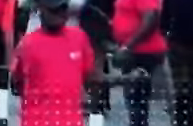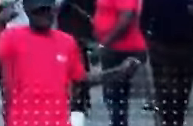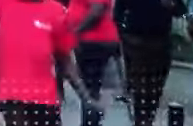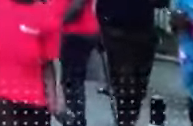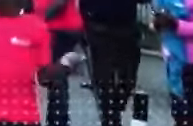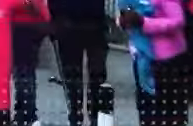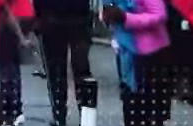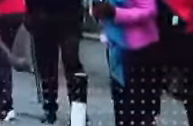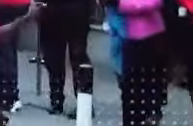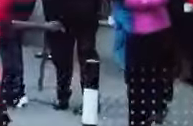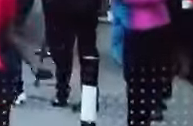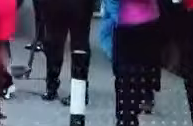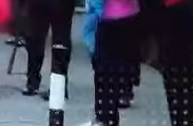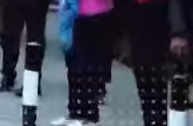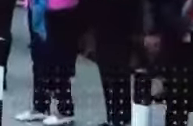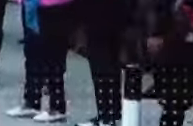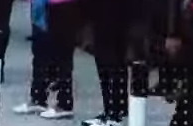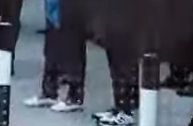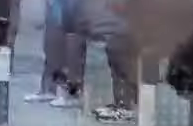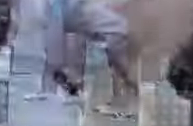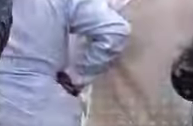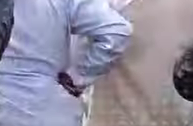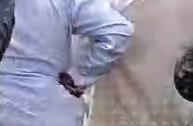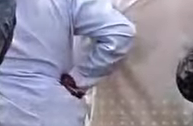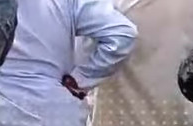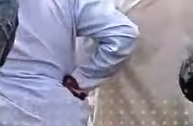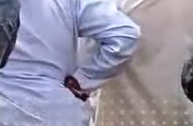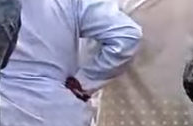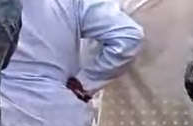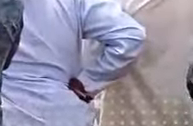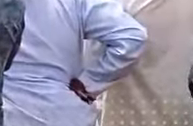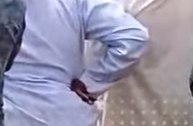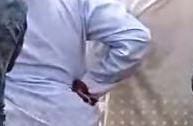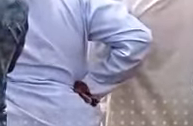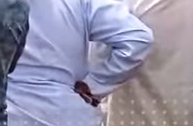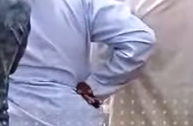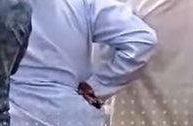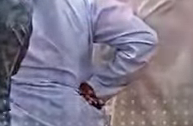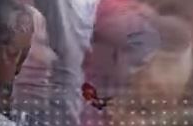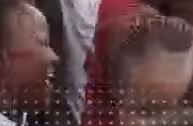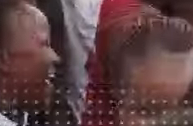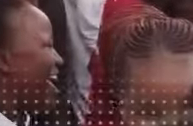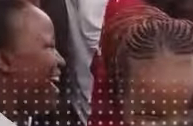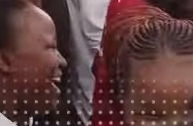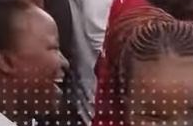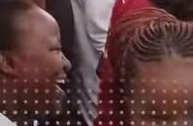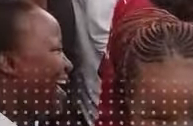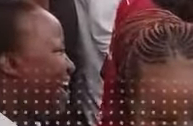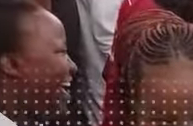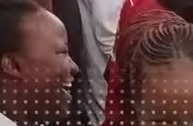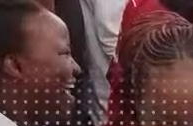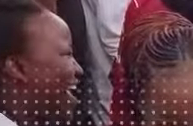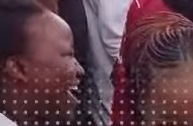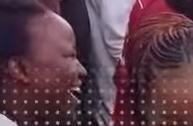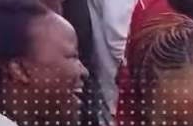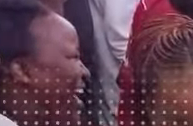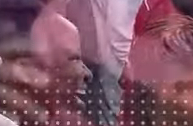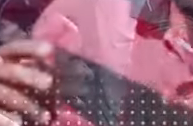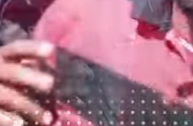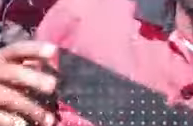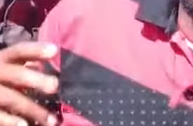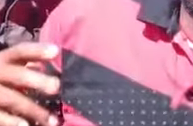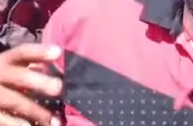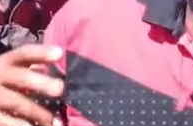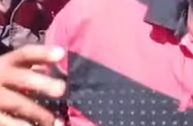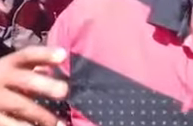roadshow murwa kabisa. Jiunge nasi tukufahamishe kuhusu KRA Tax Amnesty Program na jinsi utakavyoweza kusamehewa adhabu na